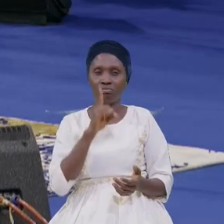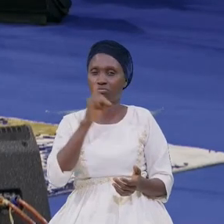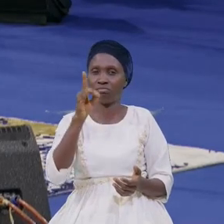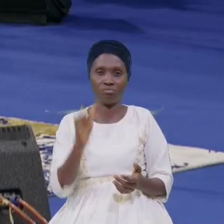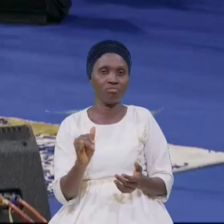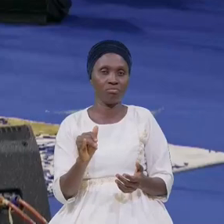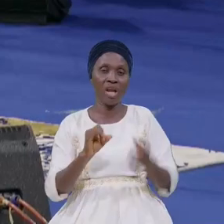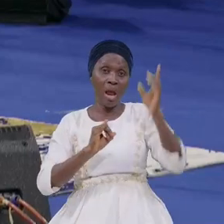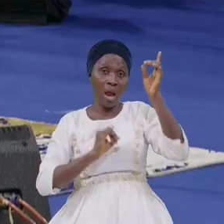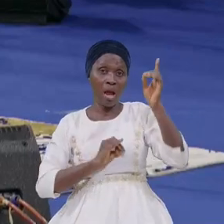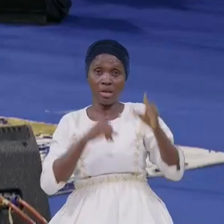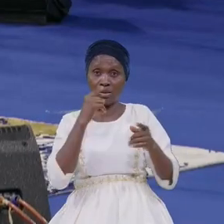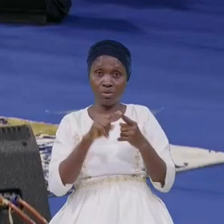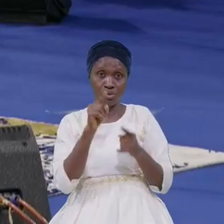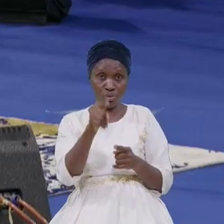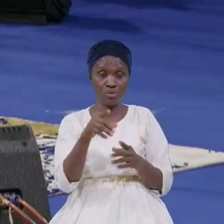le dis,